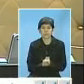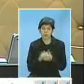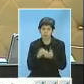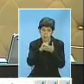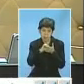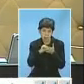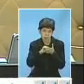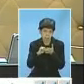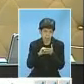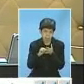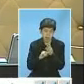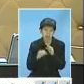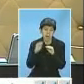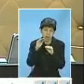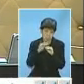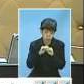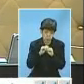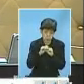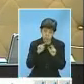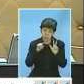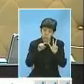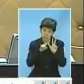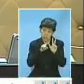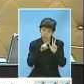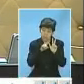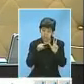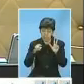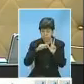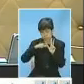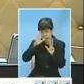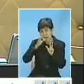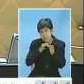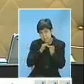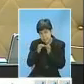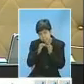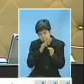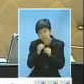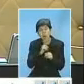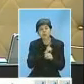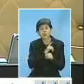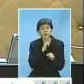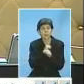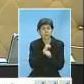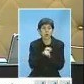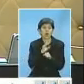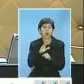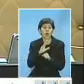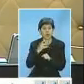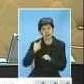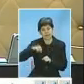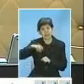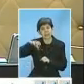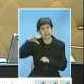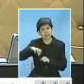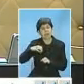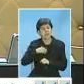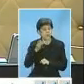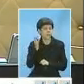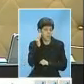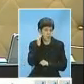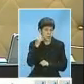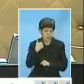ปแก้ไขแล้วก็เพิ่มเติมตั้งแต่3ขึ้นไปเนี่ยท่านกำลังอธิบายความในภาระหน้าที่ของศาลเขาอยู่ผมนั่ง